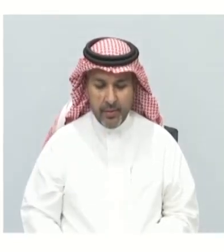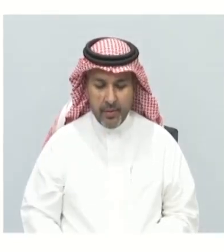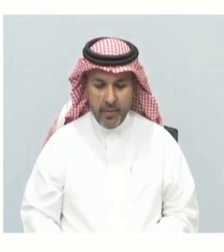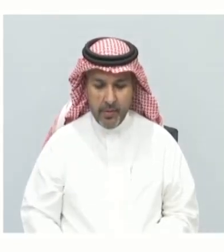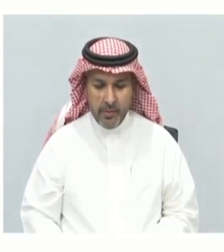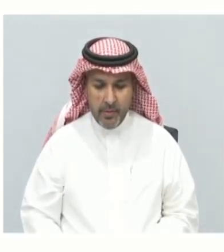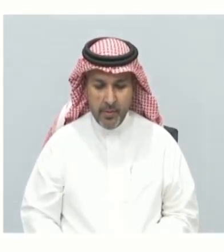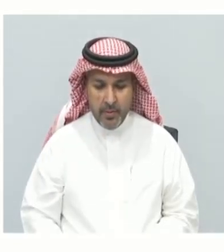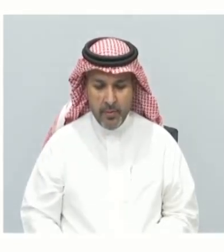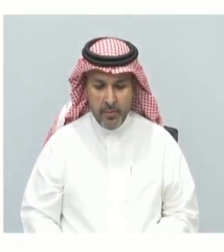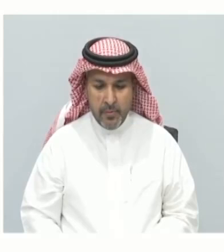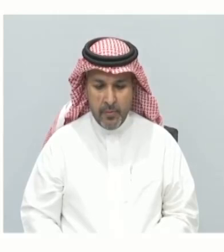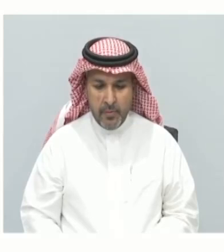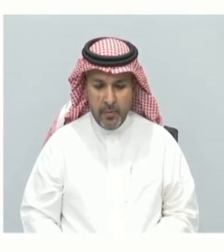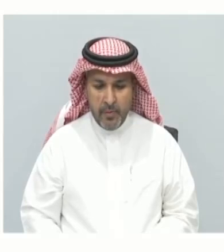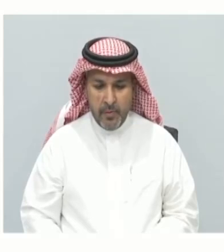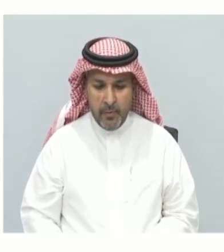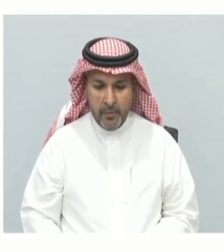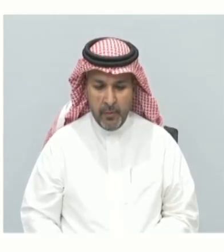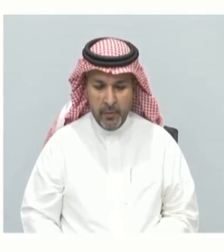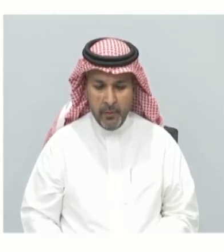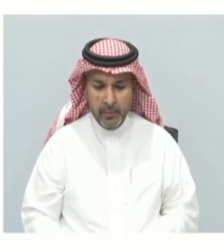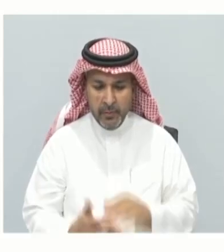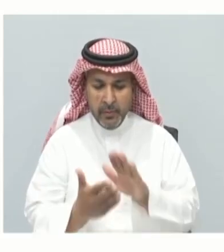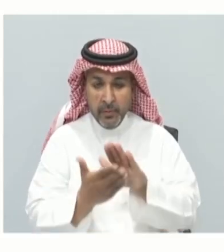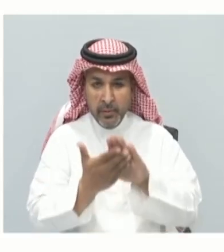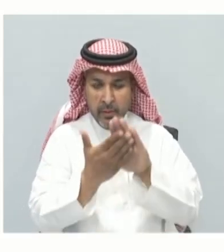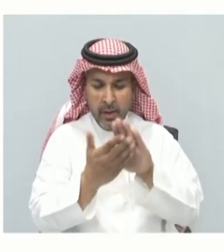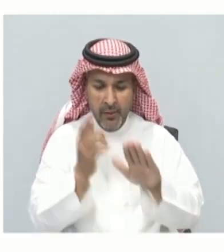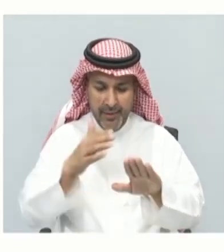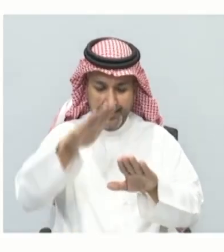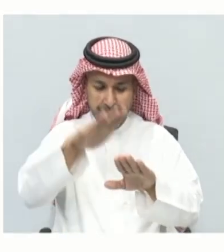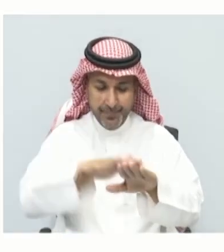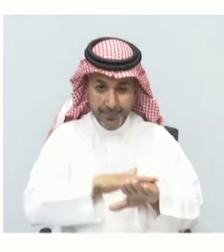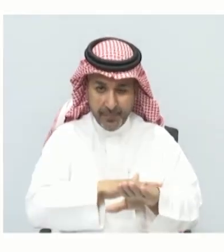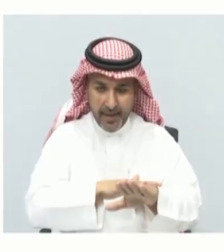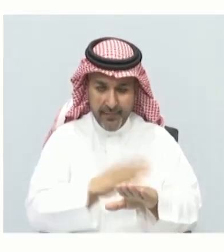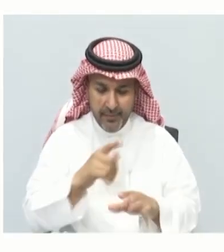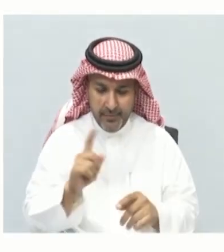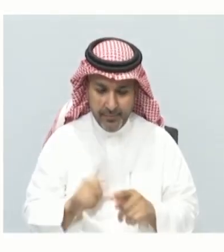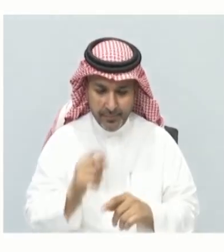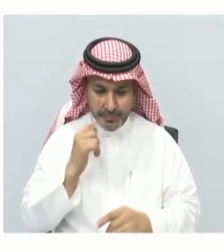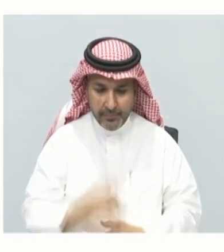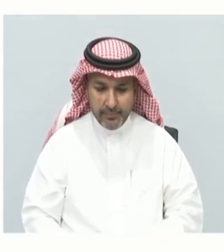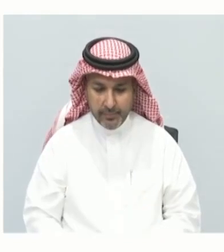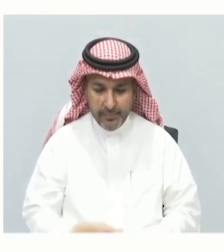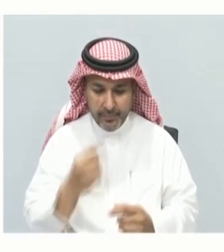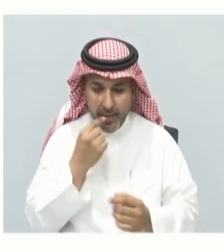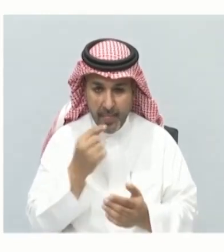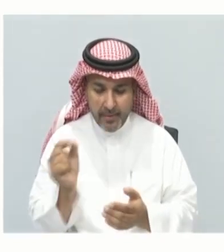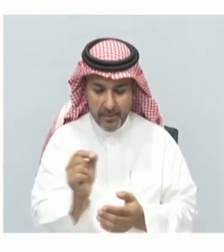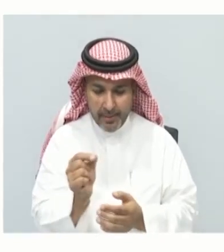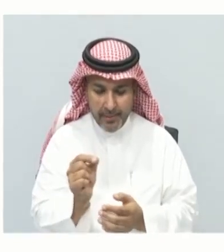الشاشه هذا هو اللوح لو لاحظته وضعت عليه الورق قمت بوضع العلامه مثل